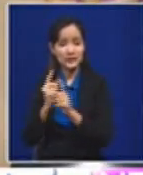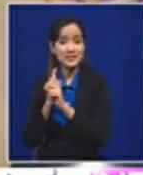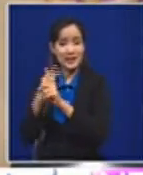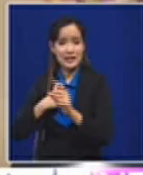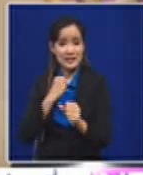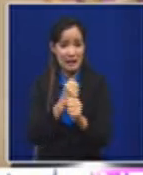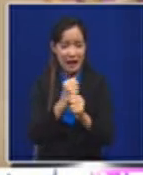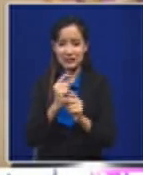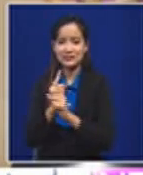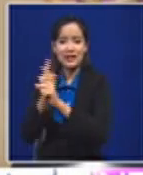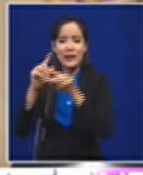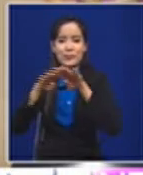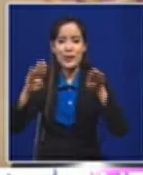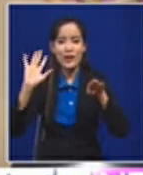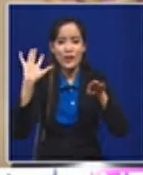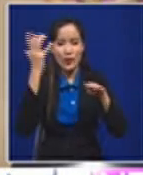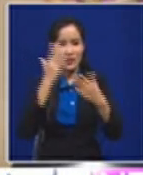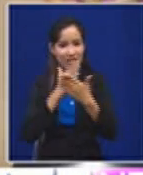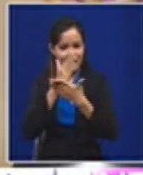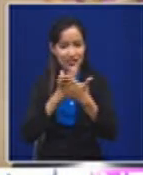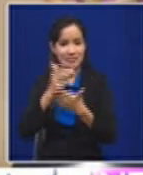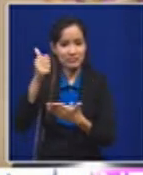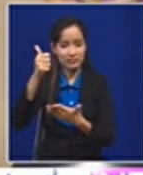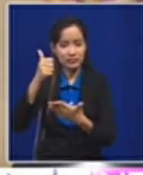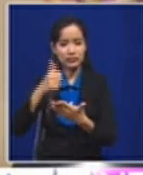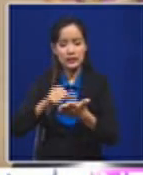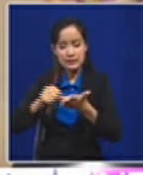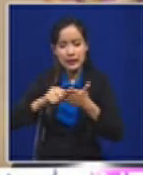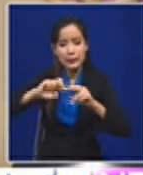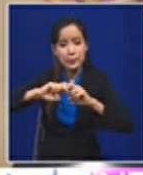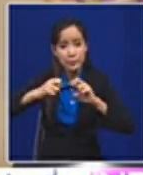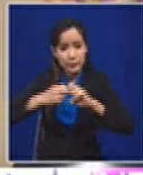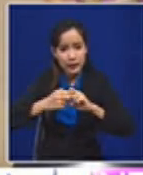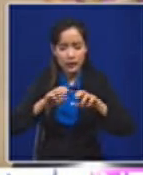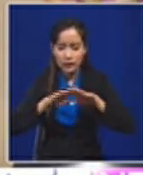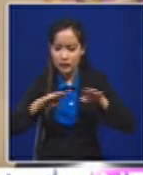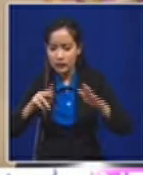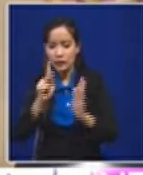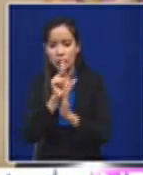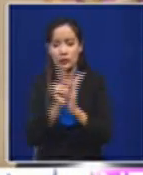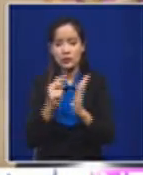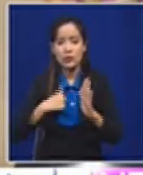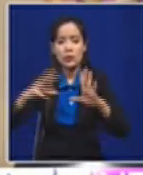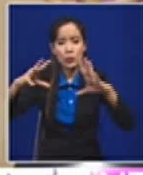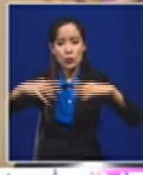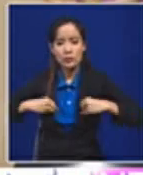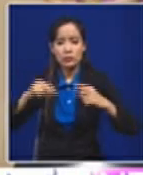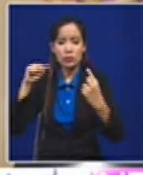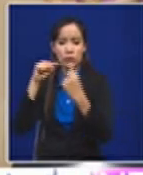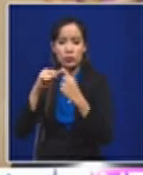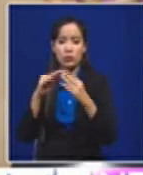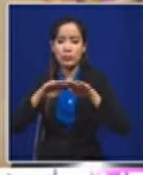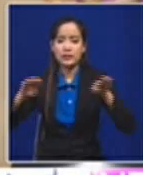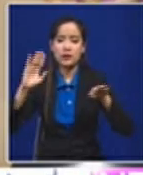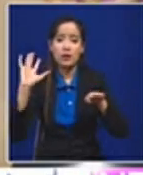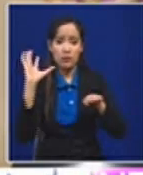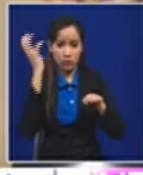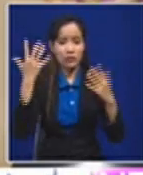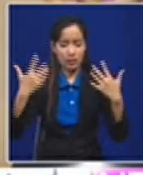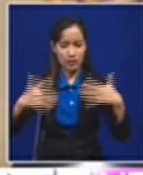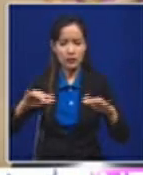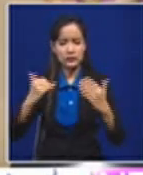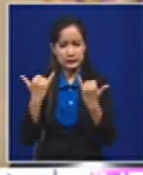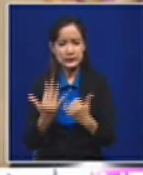นะครับที่ว่าครึ่งทางก็คือเราสามารถปรับปรุงแก้ไขกฎหมายระเบียบหลักเกณฑ์ให้ได้รับการยอมรับตามมาตรฐานสากลแล้วนะครับที่เหลือก็คือ